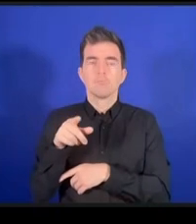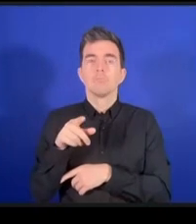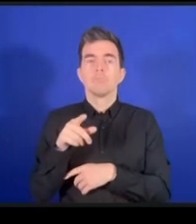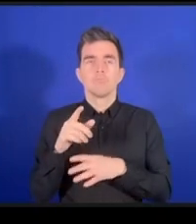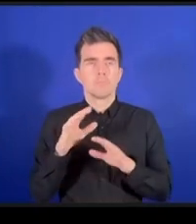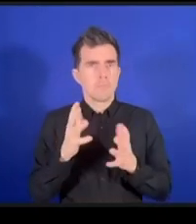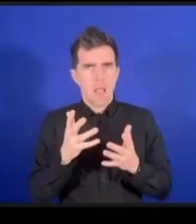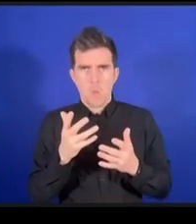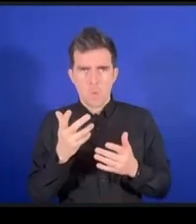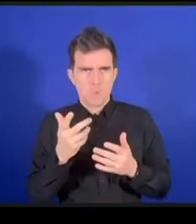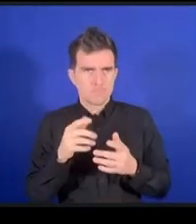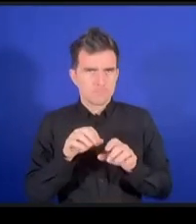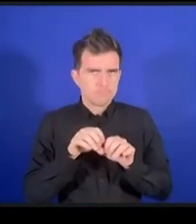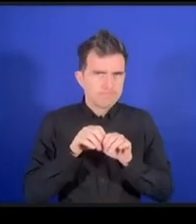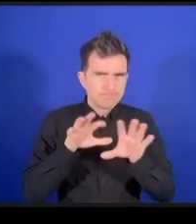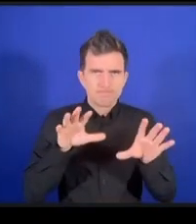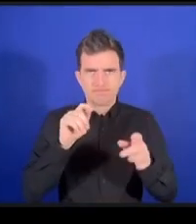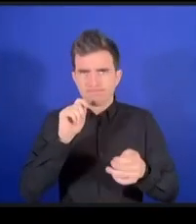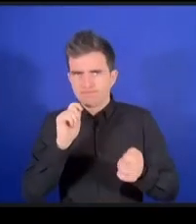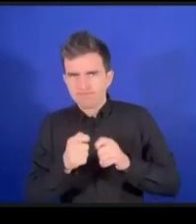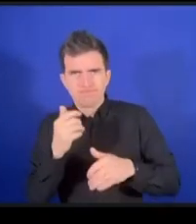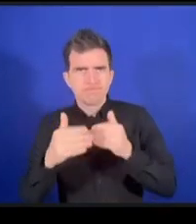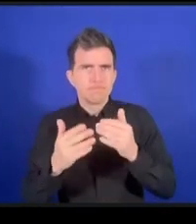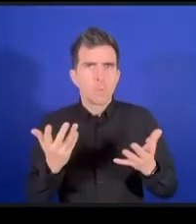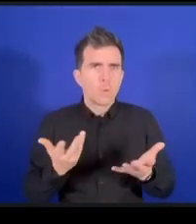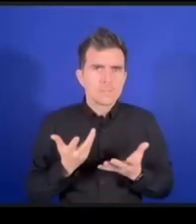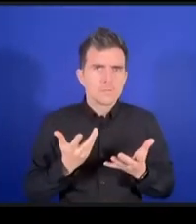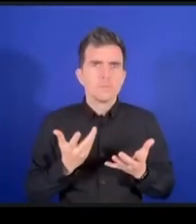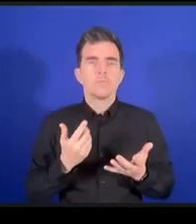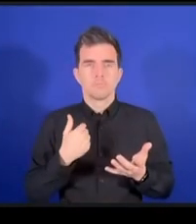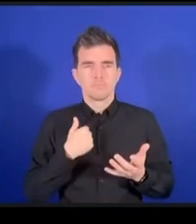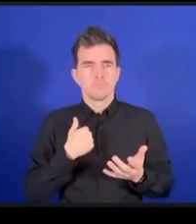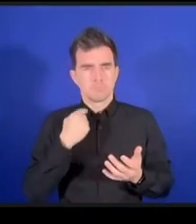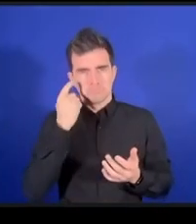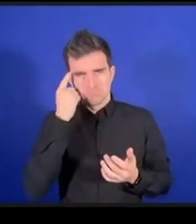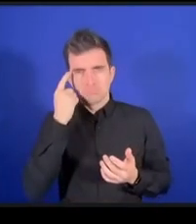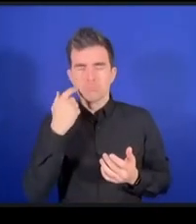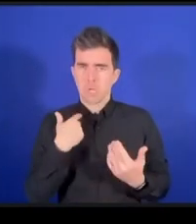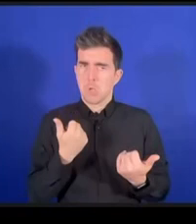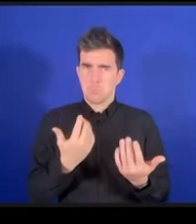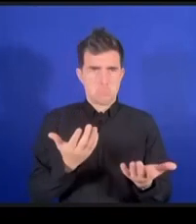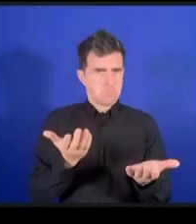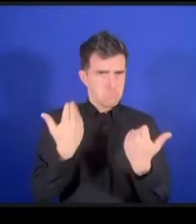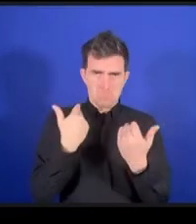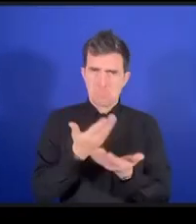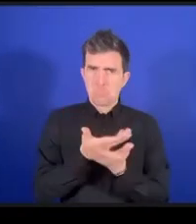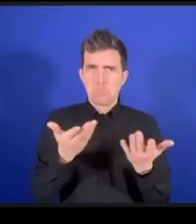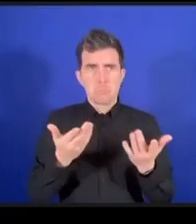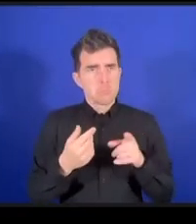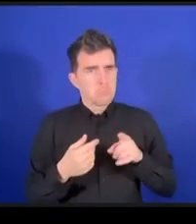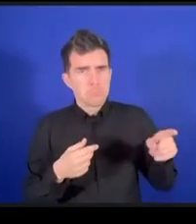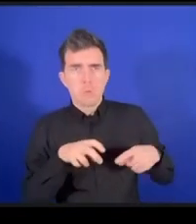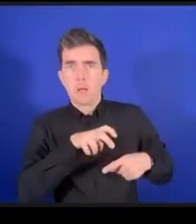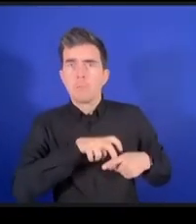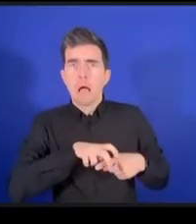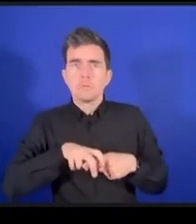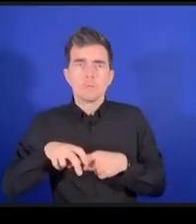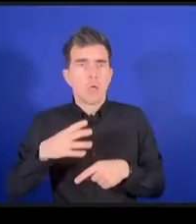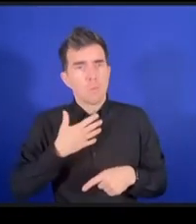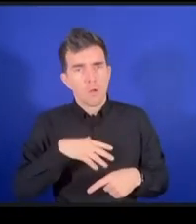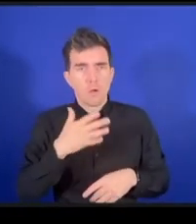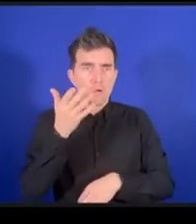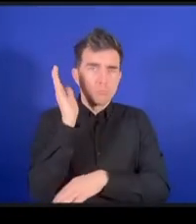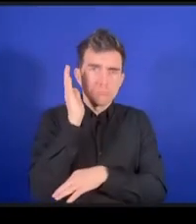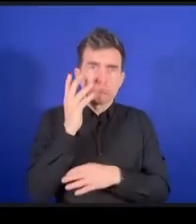ораторов Возможно у них Есть конкретные примеры Или они хотели бы высказать своё мнение по этому вопросу